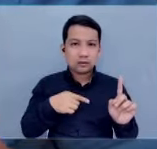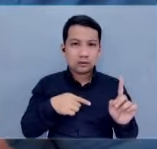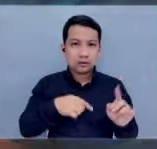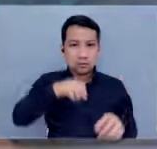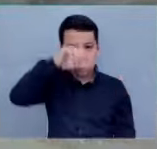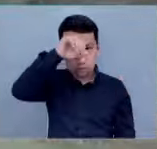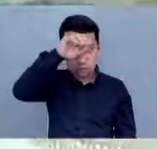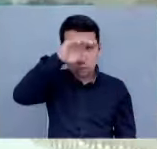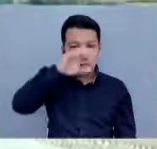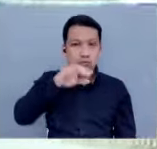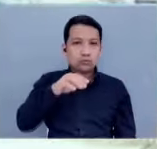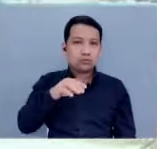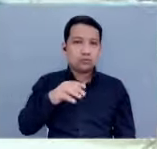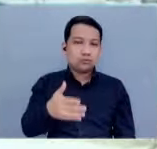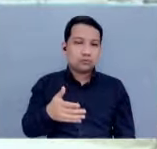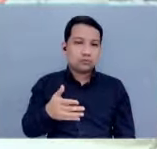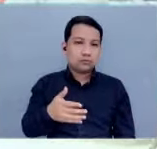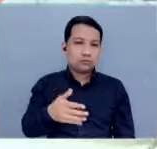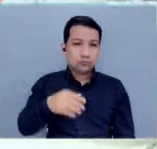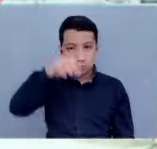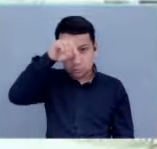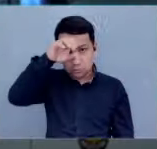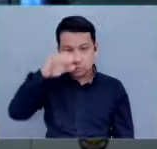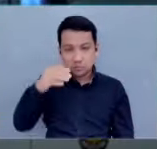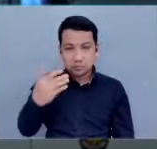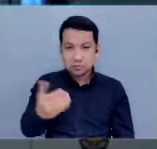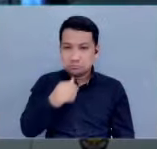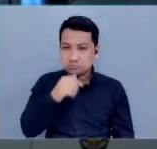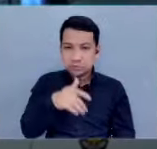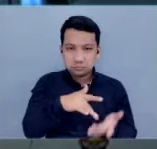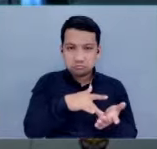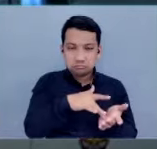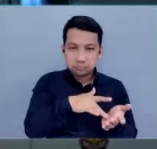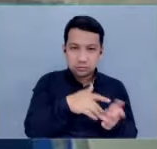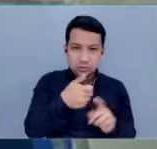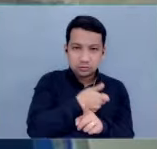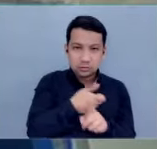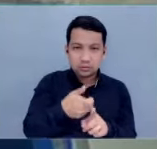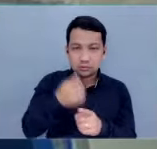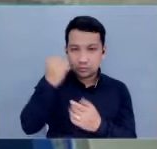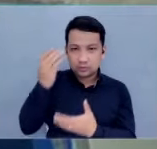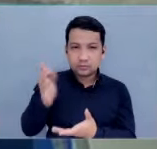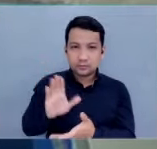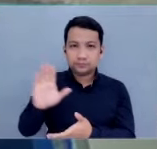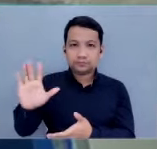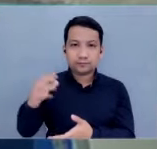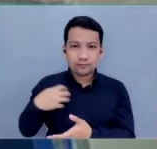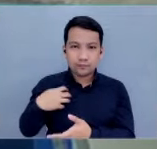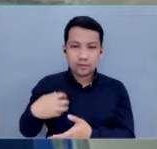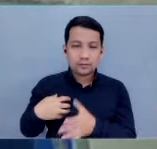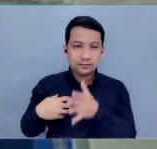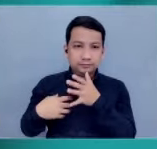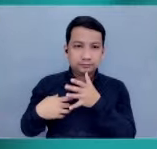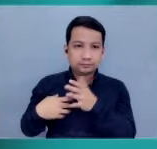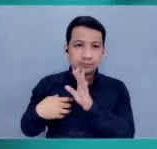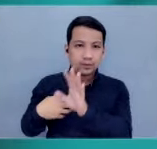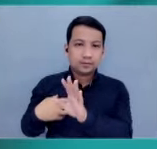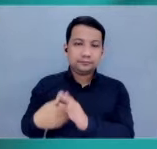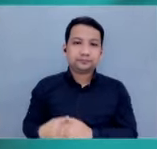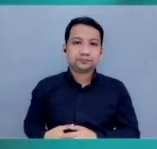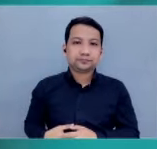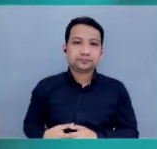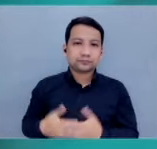sa kanya. Matapos ang pangmamolestya, nagsumbong ang biktima at ang nanay nito sa mga pulis.